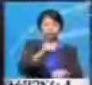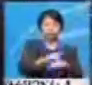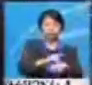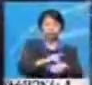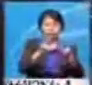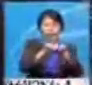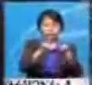Damansara